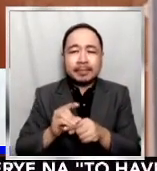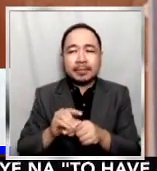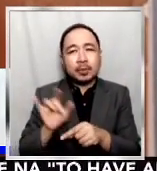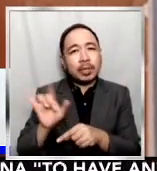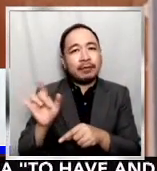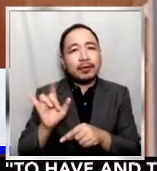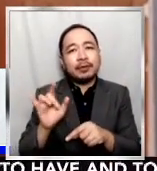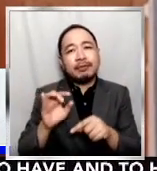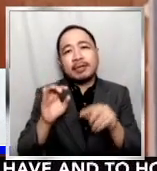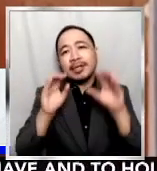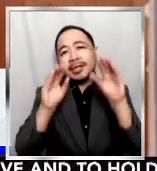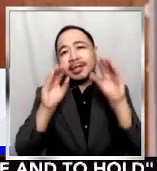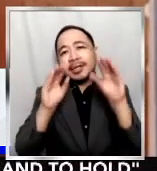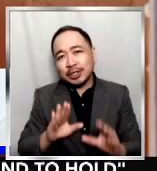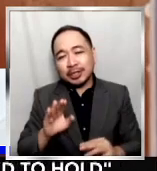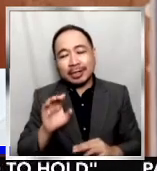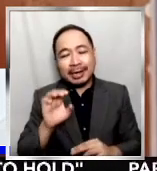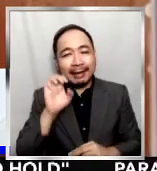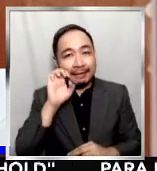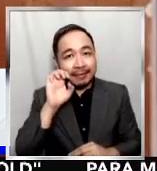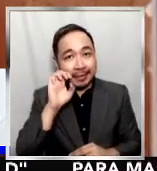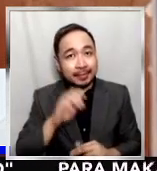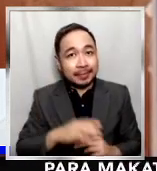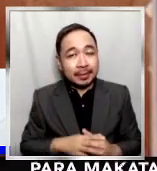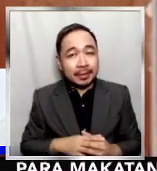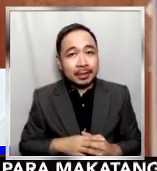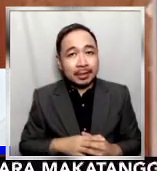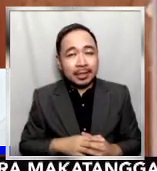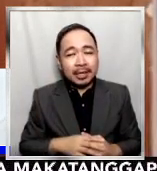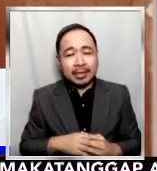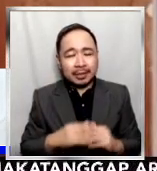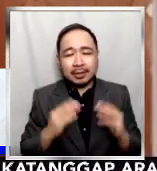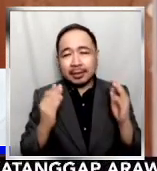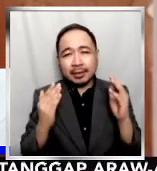And hanggang sa muli,